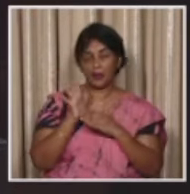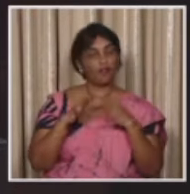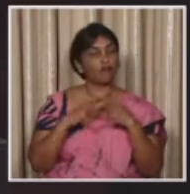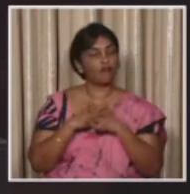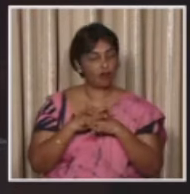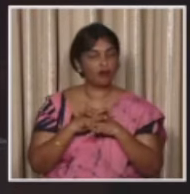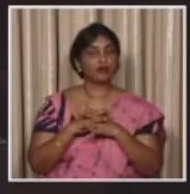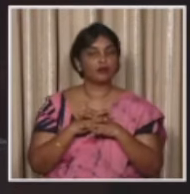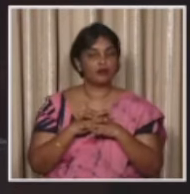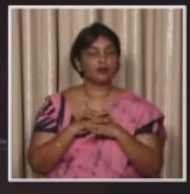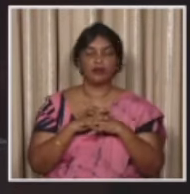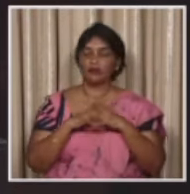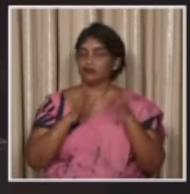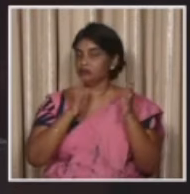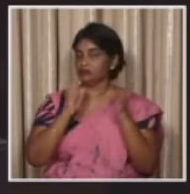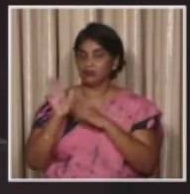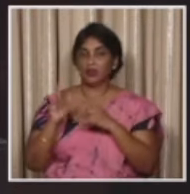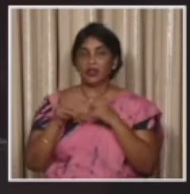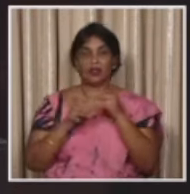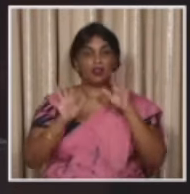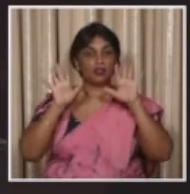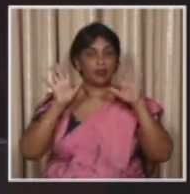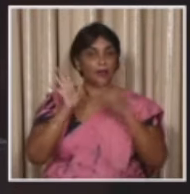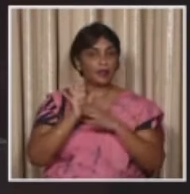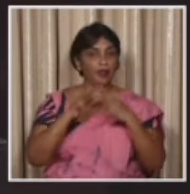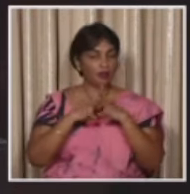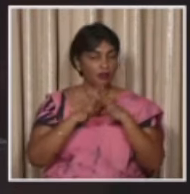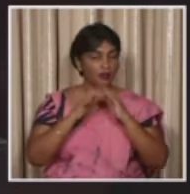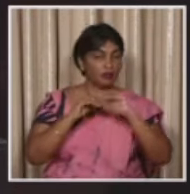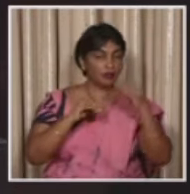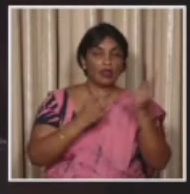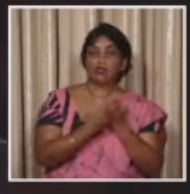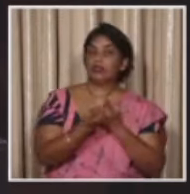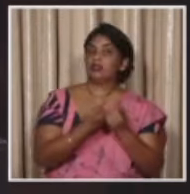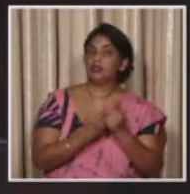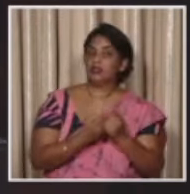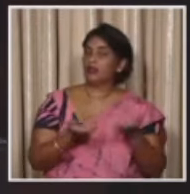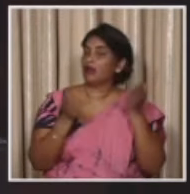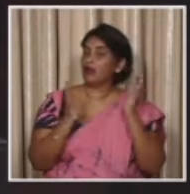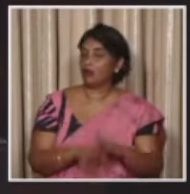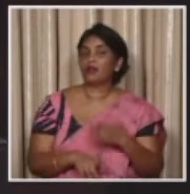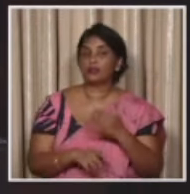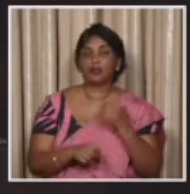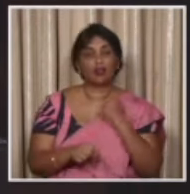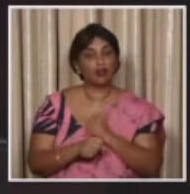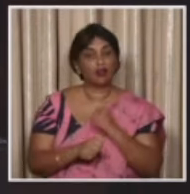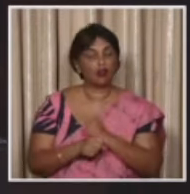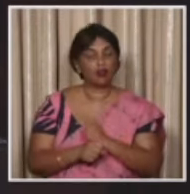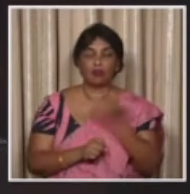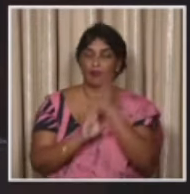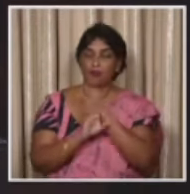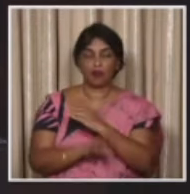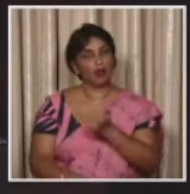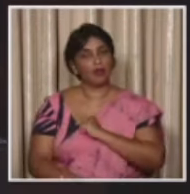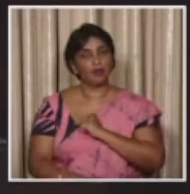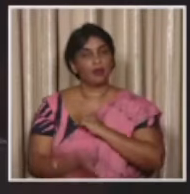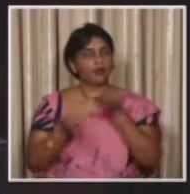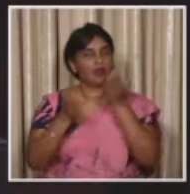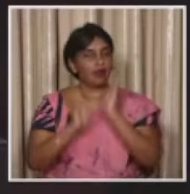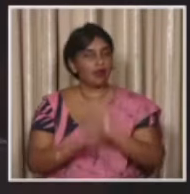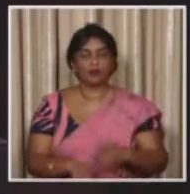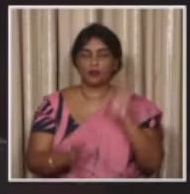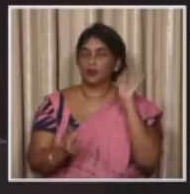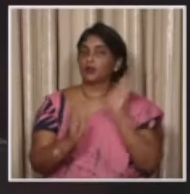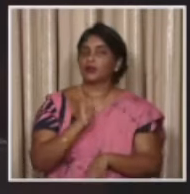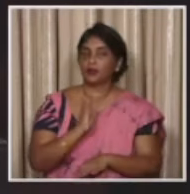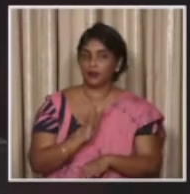දෙයක්ම කම්පිටිටිව් ප්‍රොසීඩියර්ස් තරඟකාරී ක්‍රමවේදයට යන්නට. අවසානයේ මොකද උනේ? ආණ්ඩුව ඉස්සෙල්ලා එකඟ වෙලා අන්තිම මොහොතේ විඩ්‍රෝ